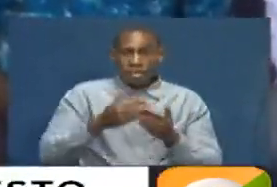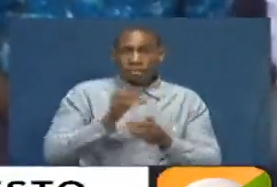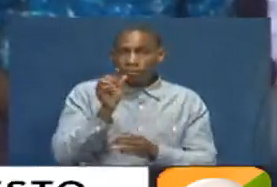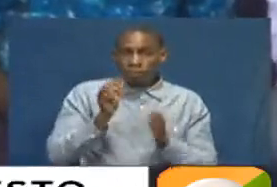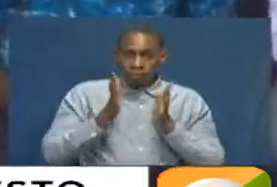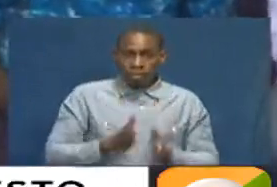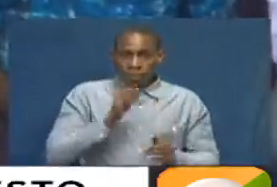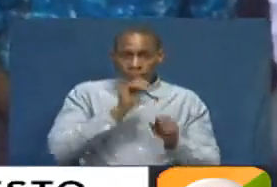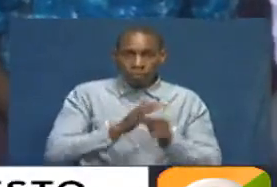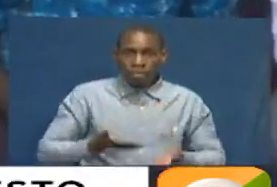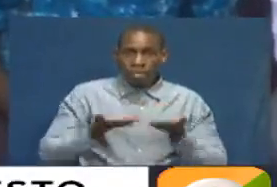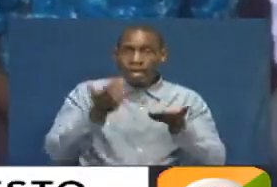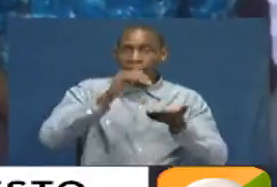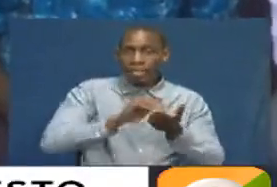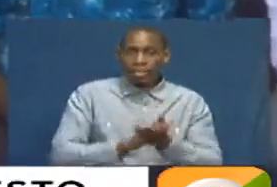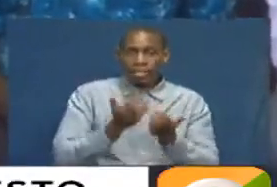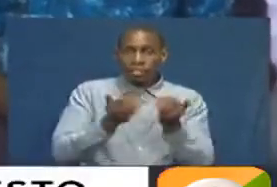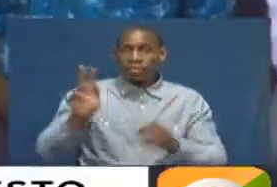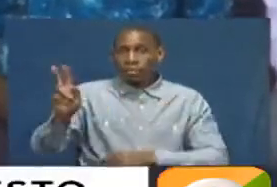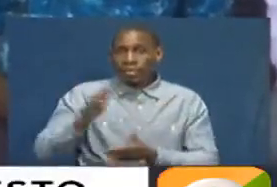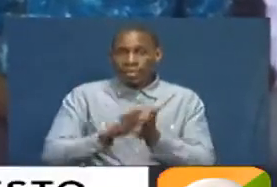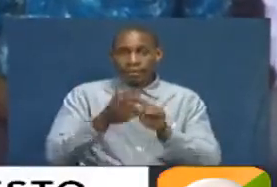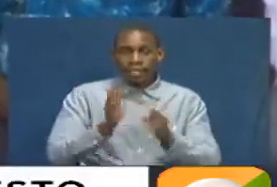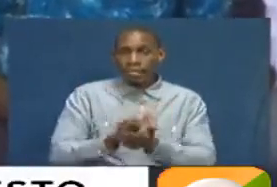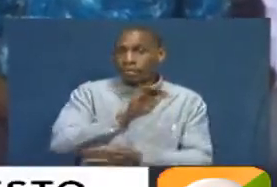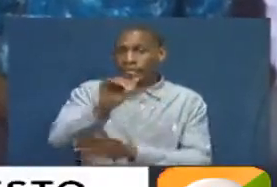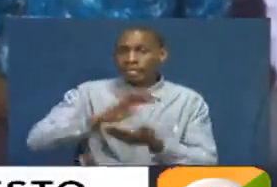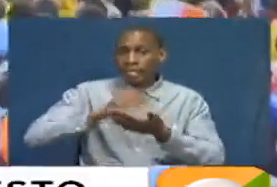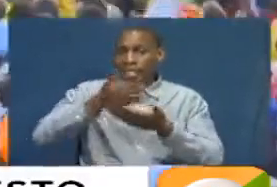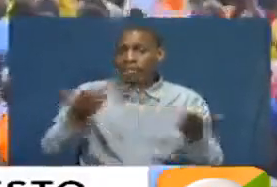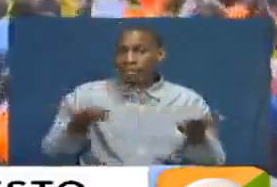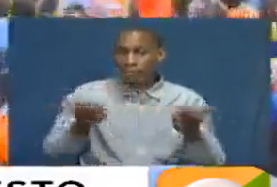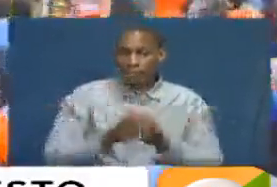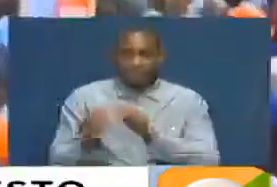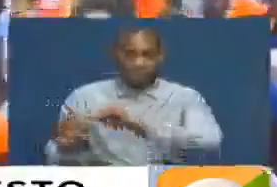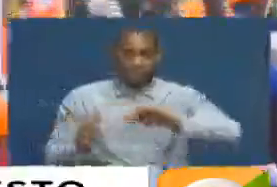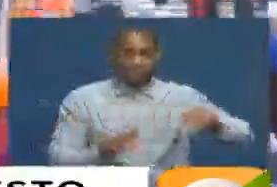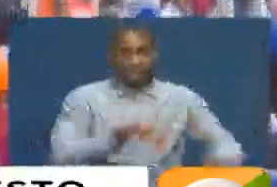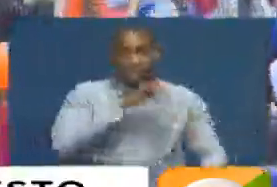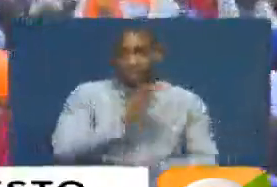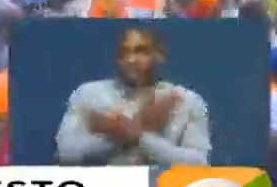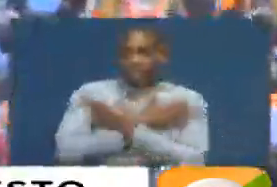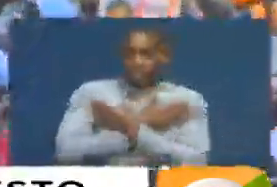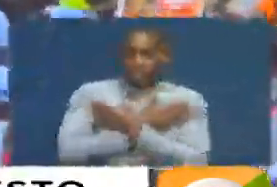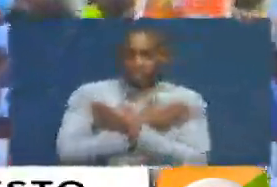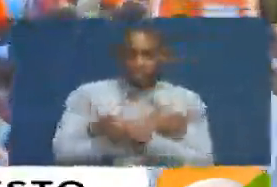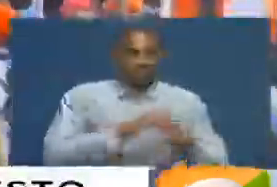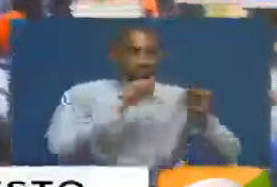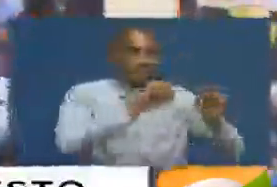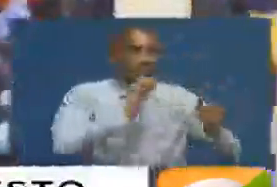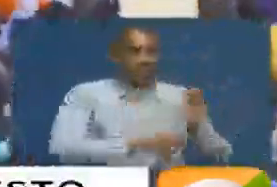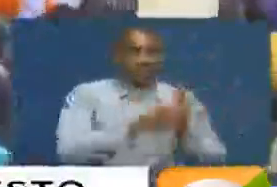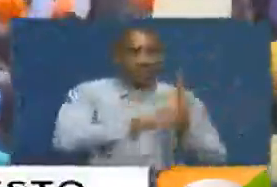atoe ahadi zingine, watoto wa Kenya watauliza wapi laptop. Dinga allies in a beeline attack said